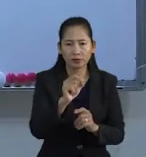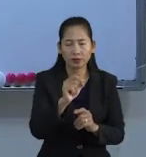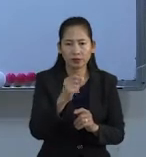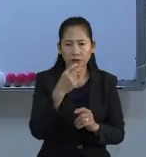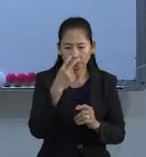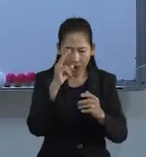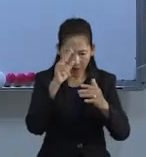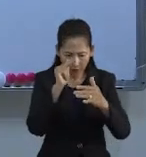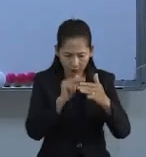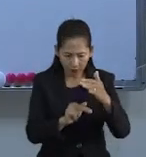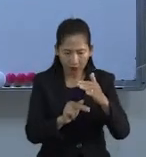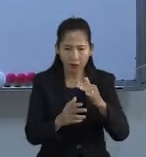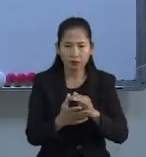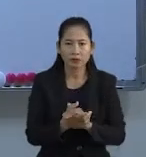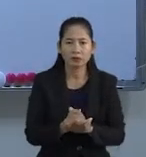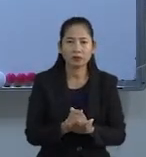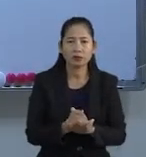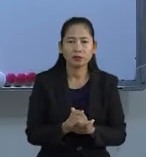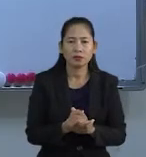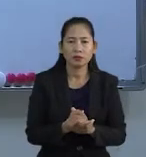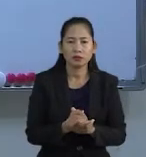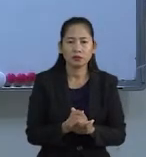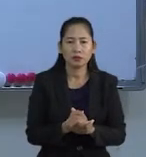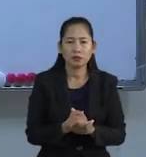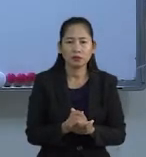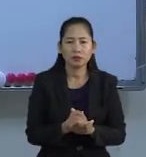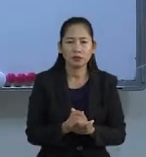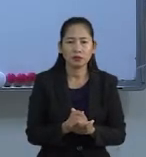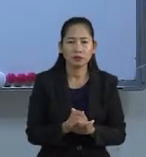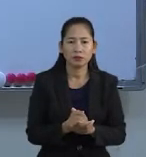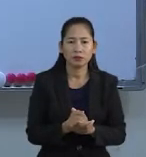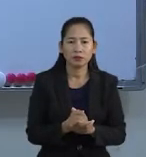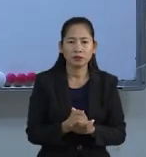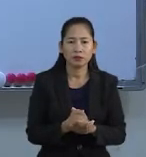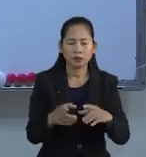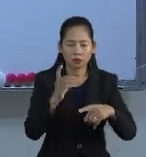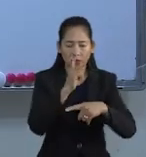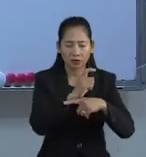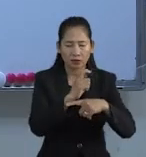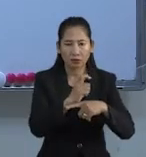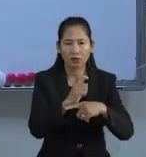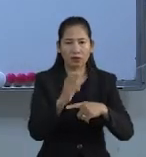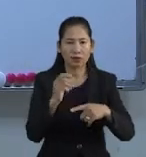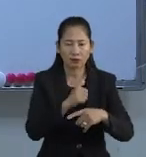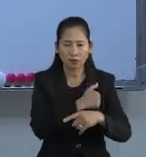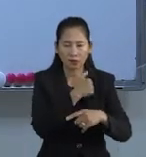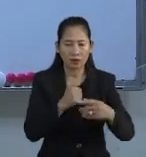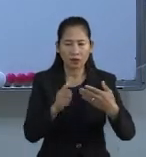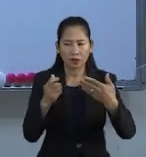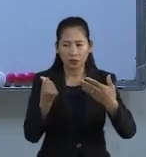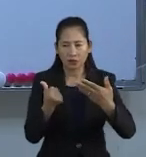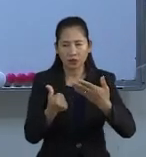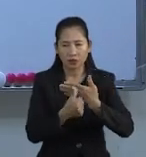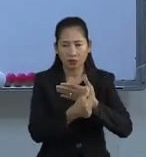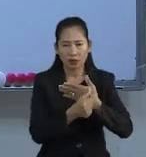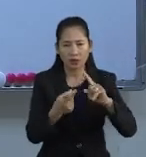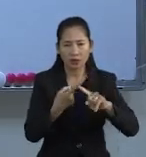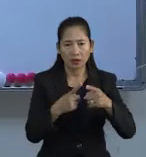con tìm ấy và chạy nhà ấy cứ tống nâng đầm lại lấy tam